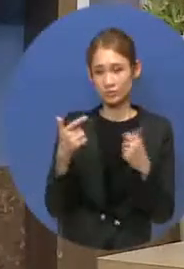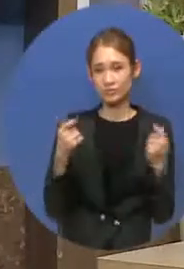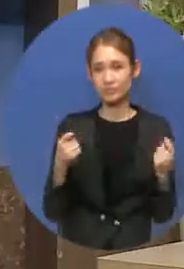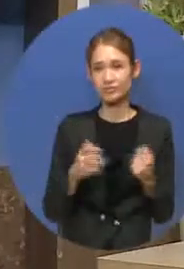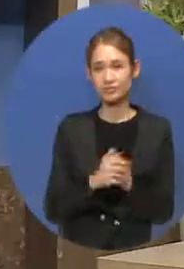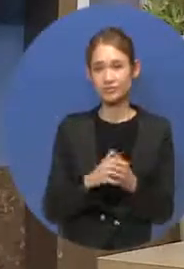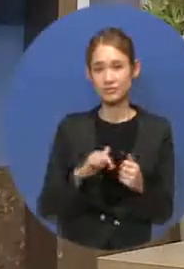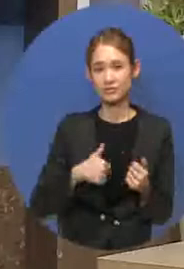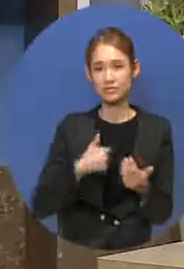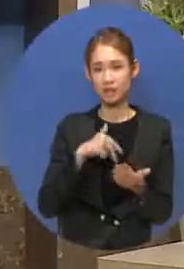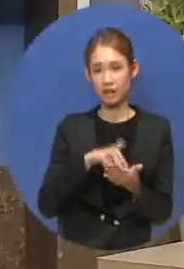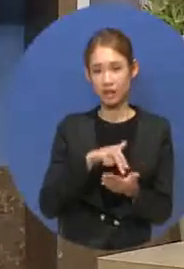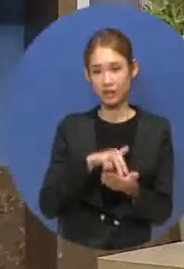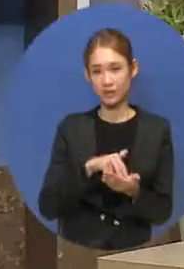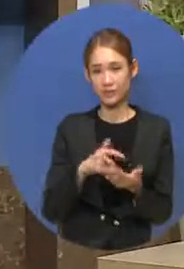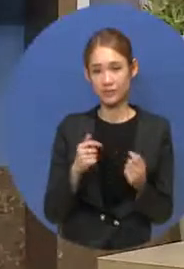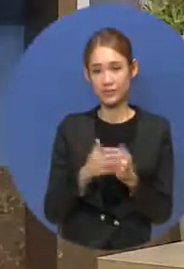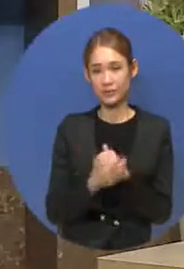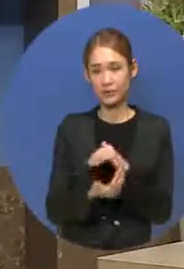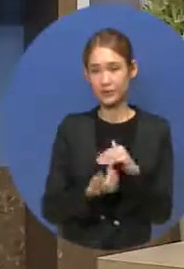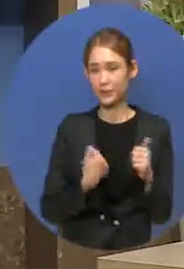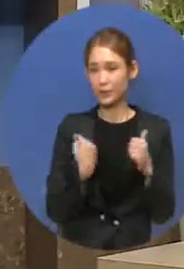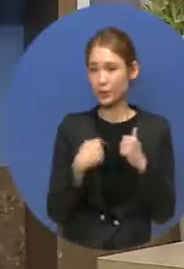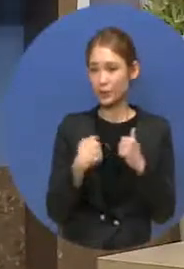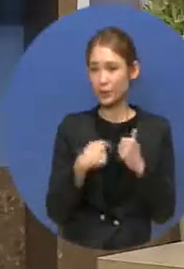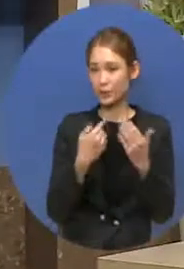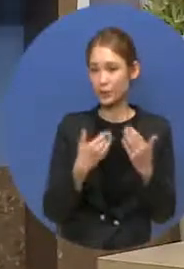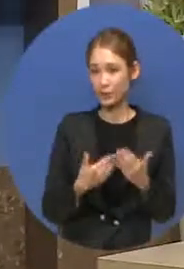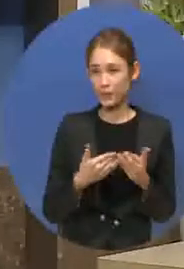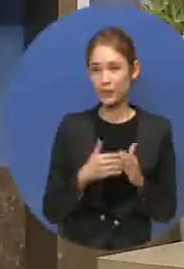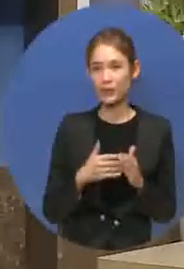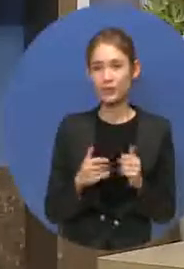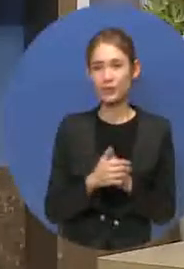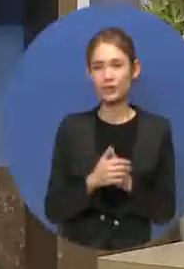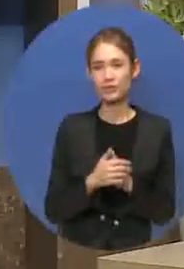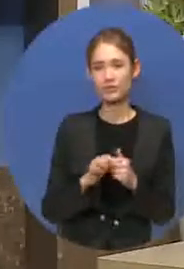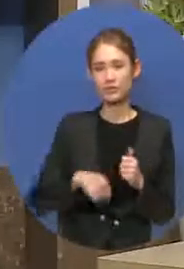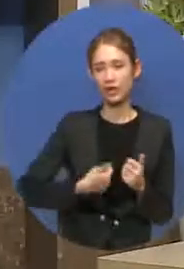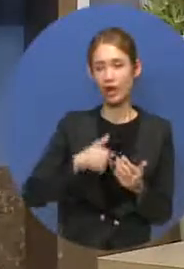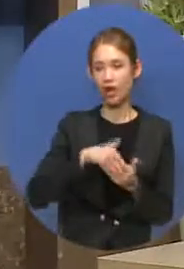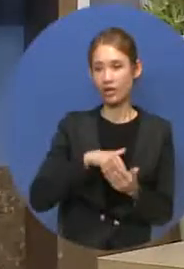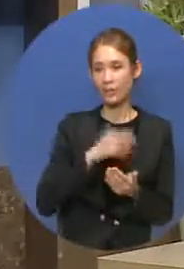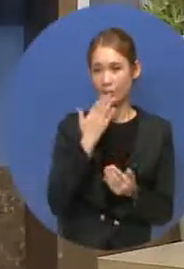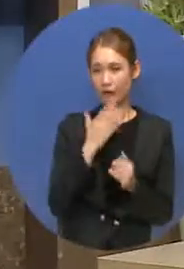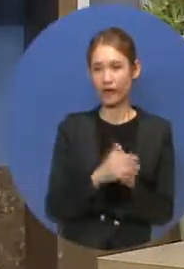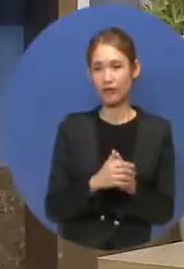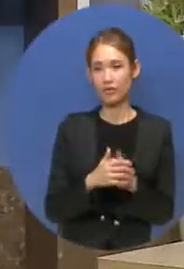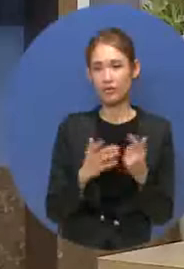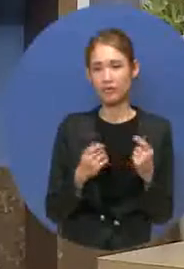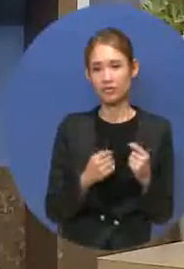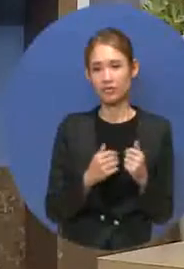같습니다. 자립을 하는 데 있어서 사전에 교육을 좀 받고 자립을 할 수 있다는 그런